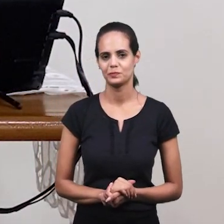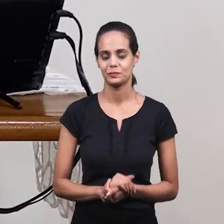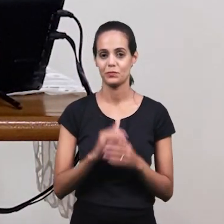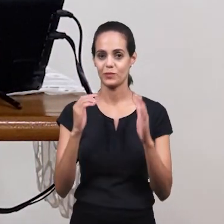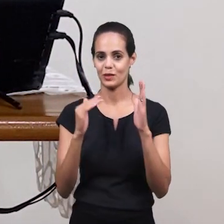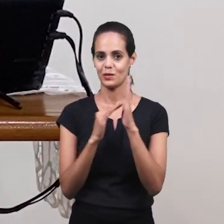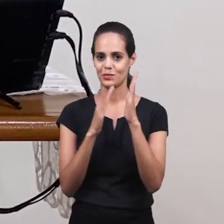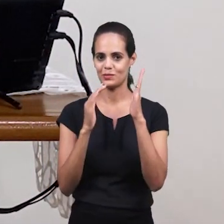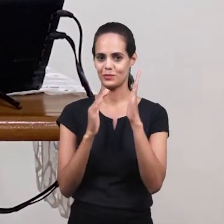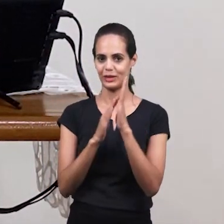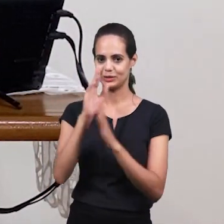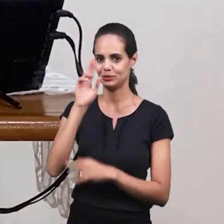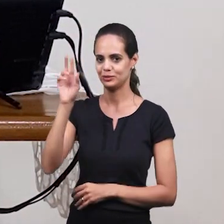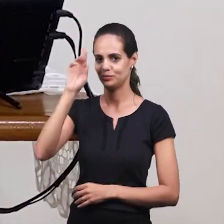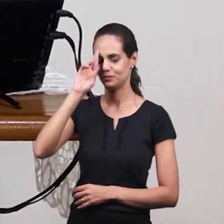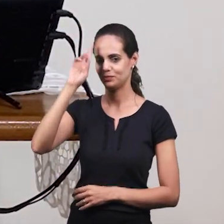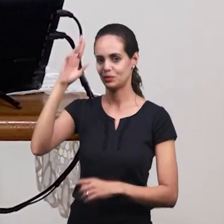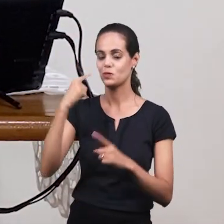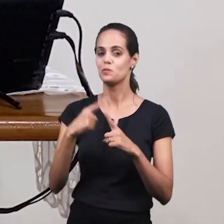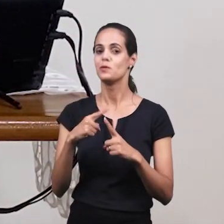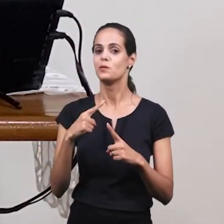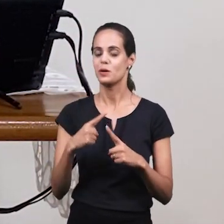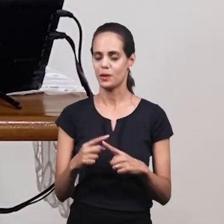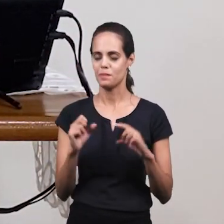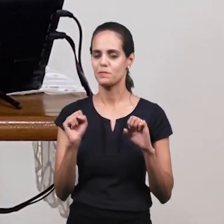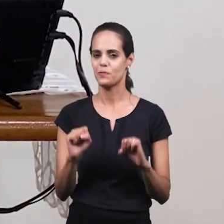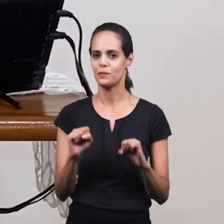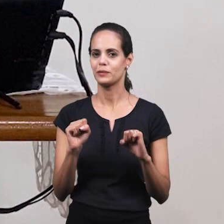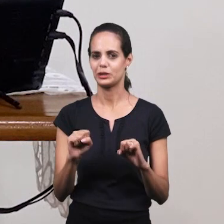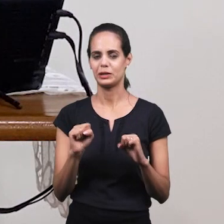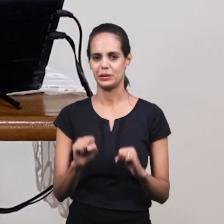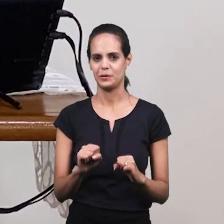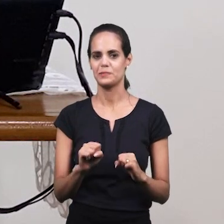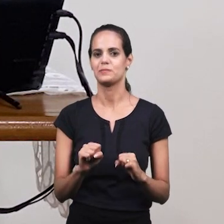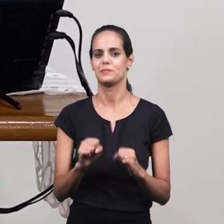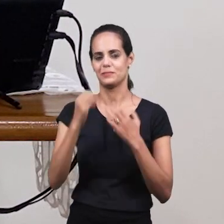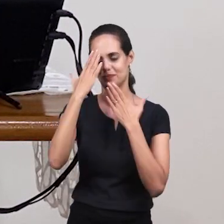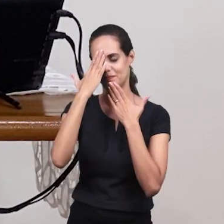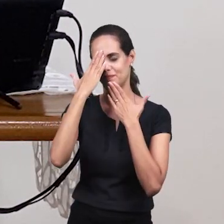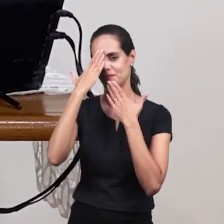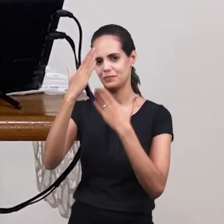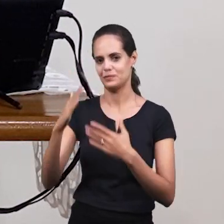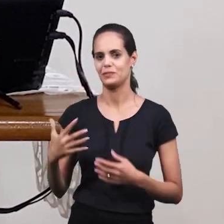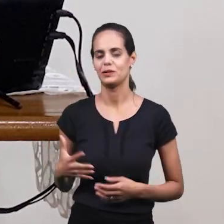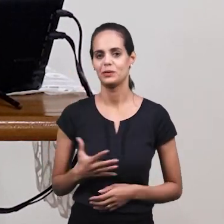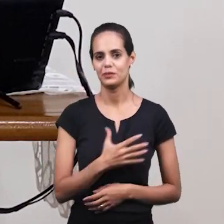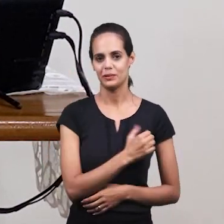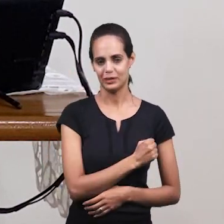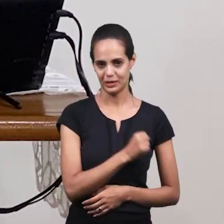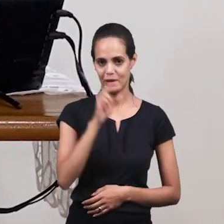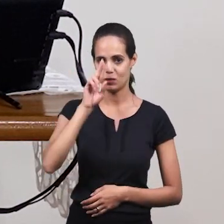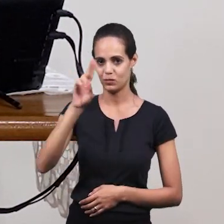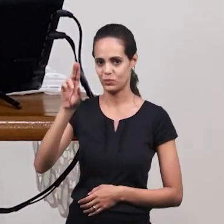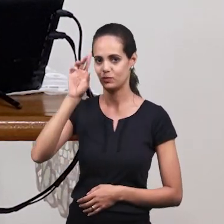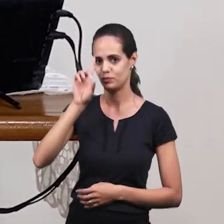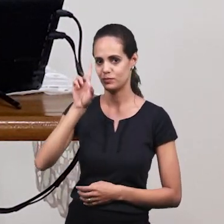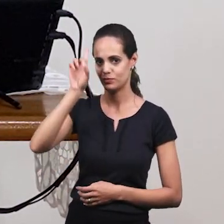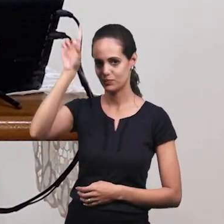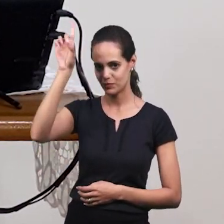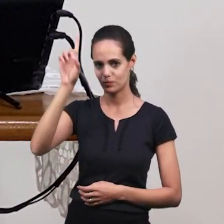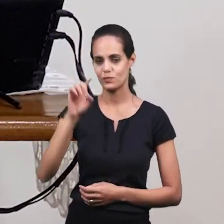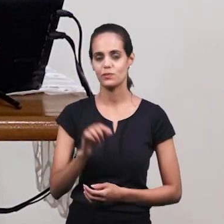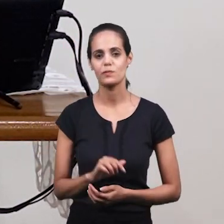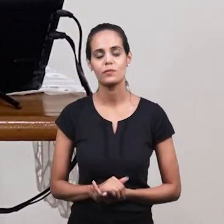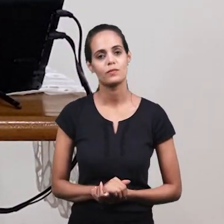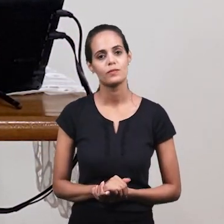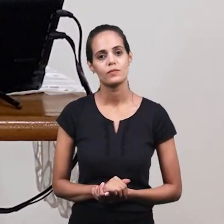Béni soit le nom du Seigneur, car nous pouvons glorifier et adorer au nom de notre Dieu. En ce moment, nous allons avoir